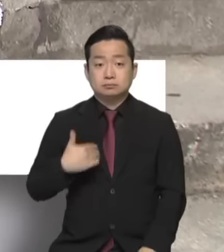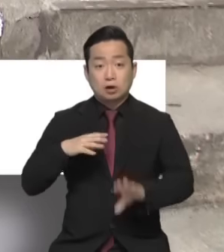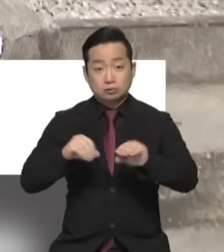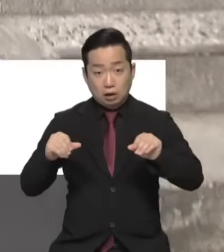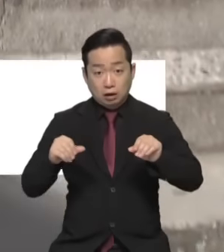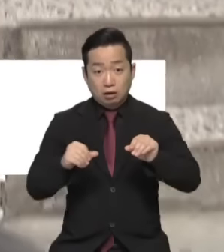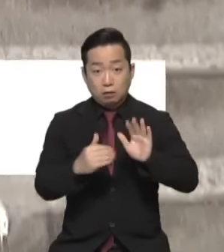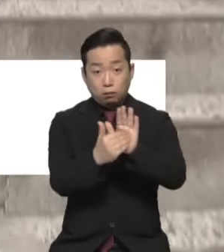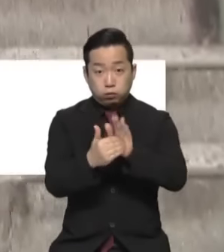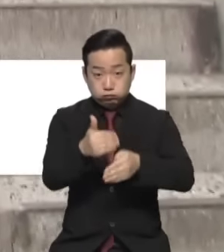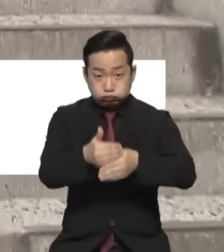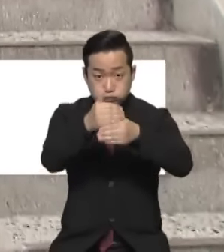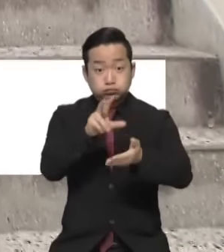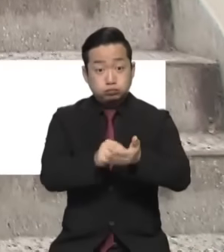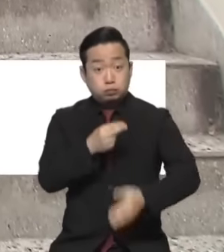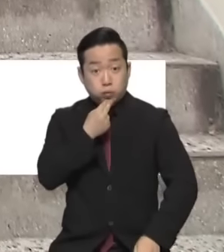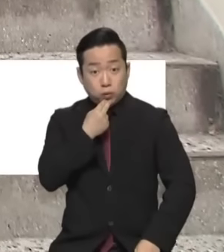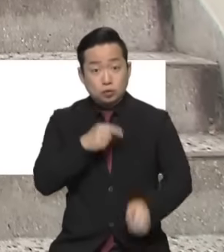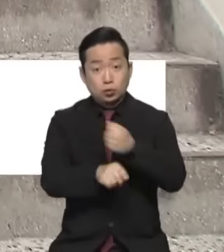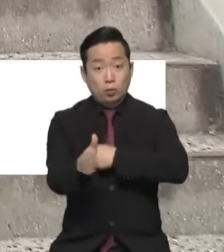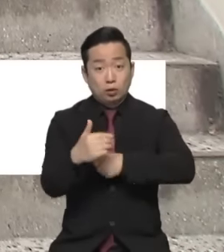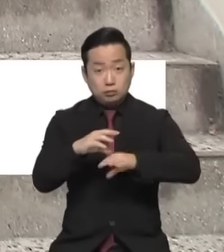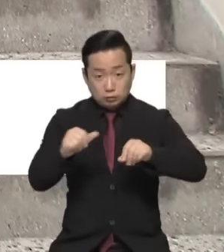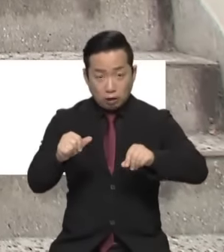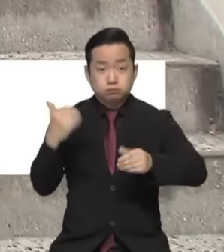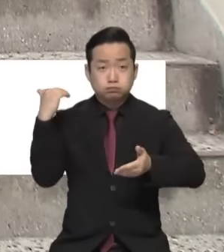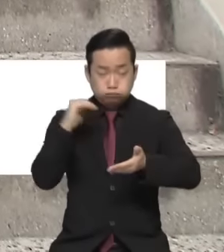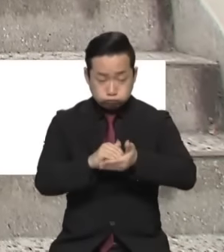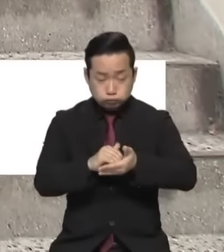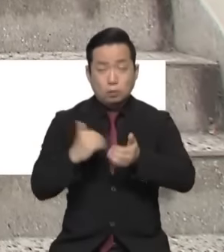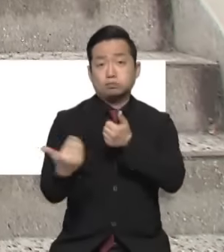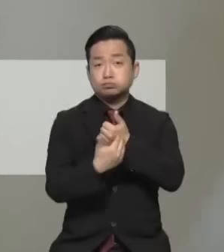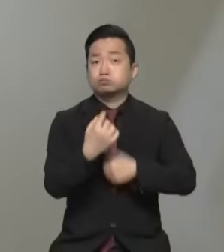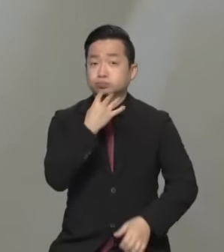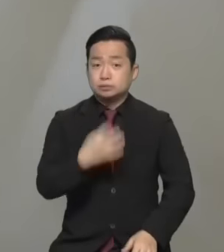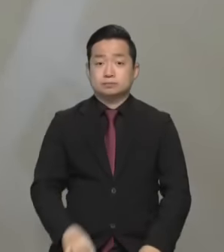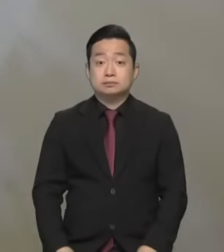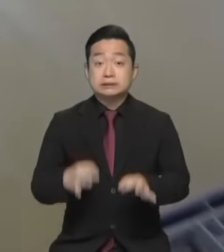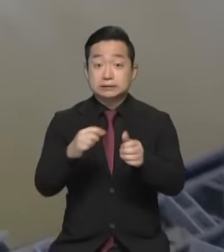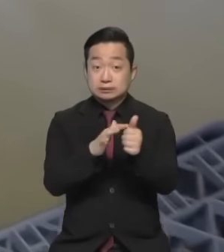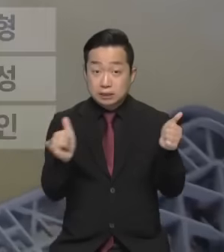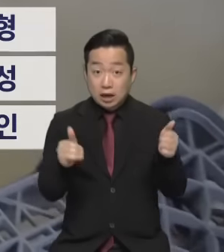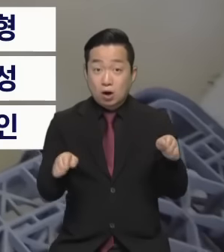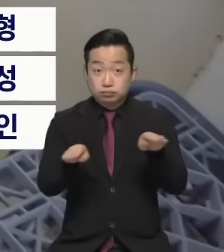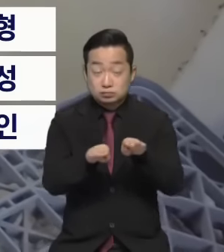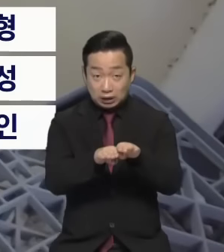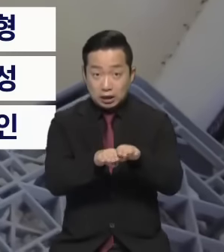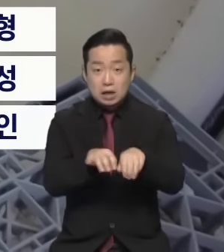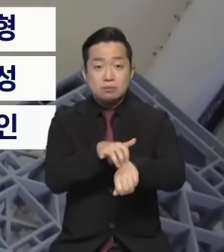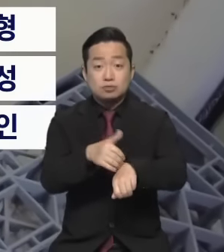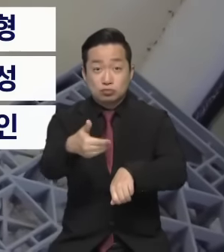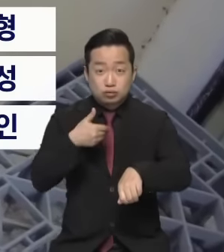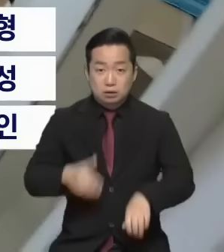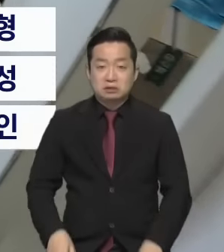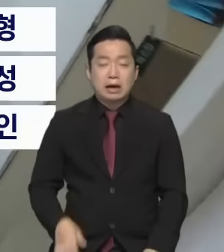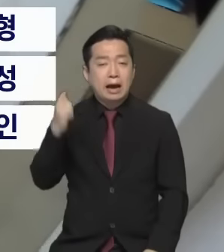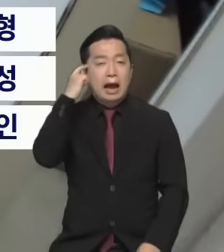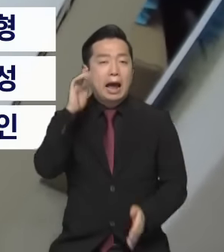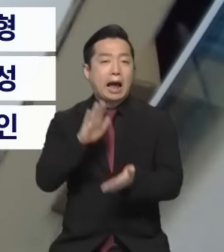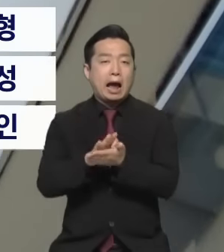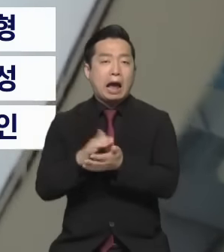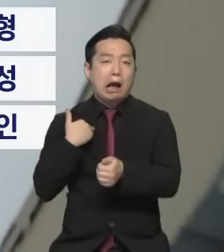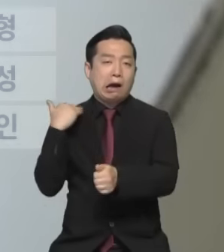무슨 문제가 있습니까? 없습니다. 제 땅을 찾으려고 한 것뿐입니다. 김 씨는 건물주가 일부러 불편을 줘 제 발로 나가게